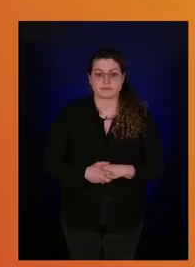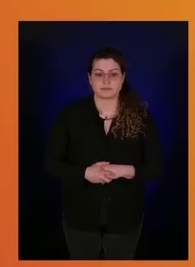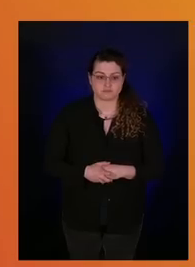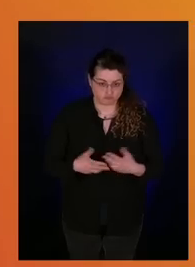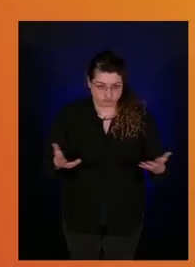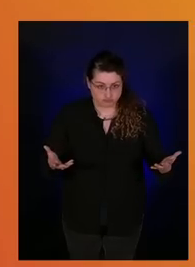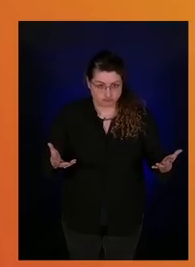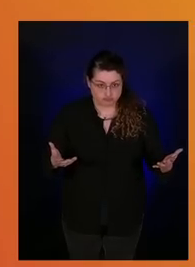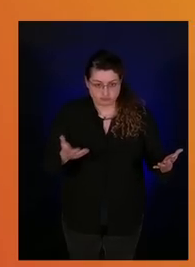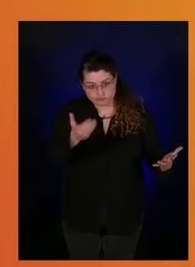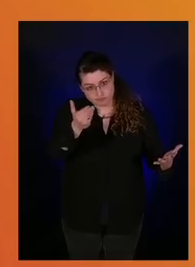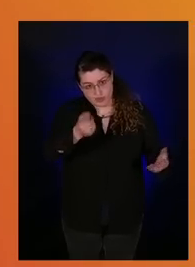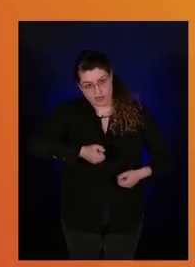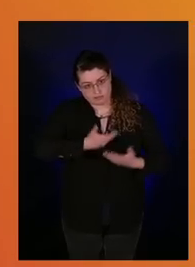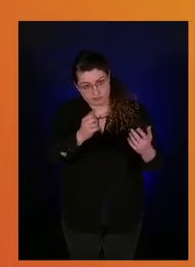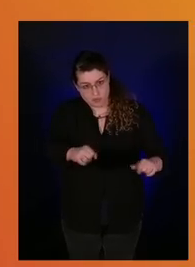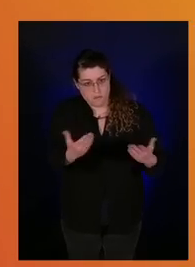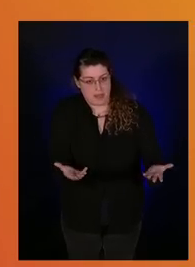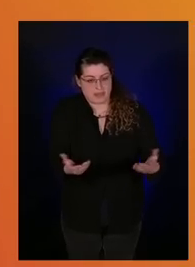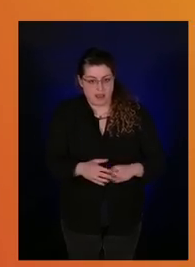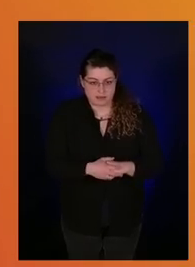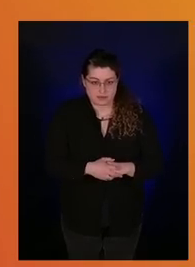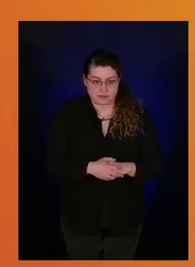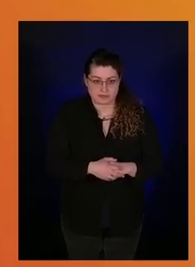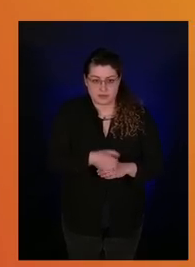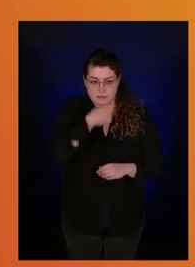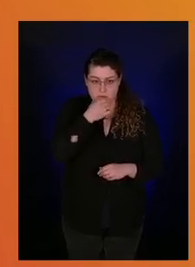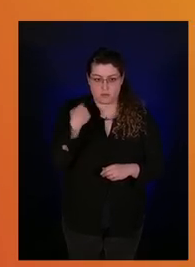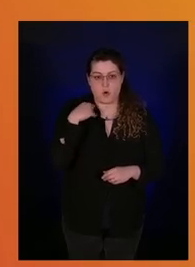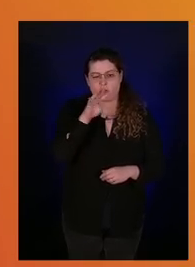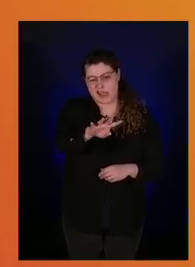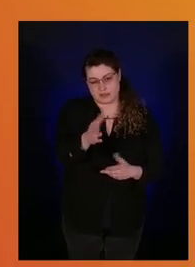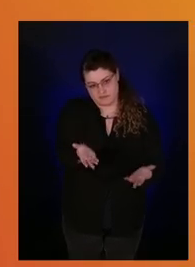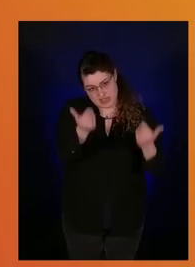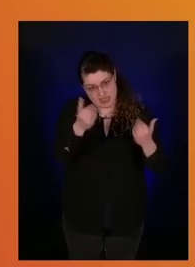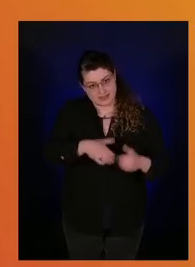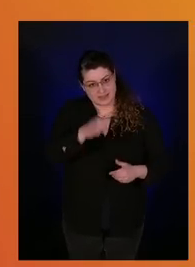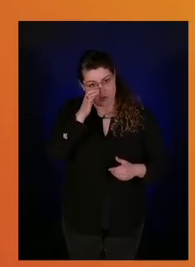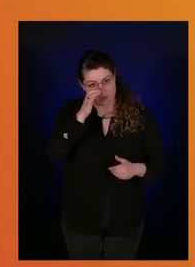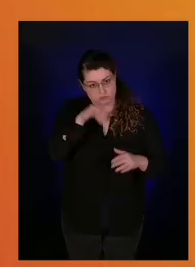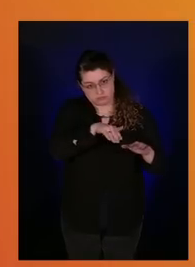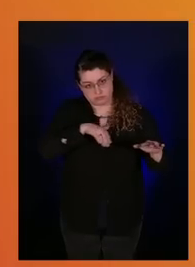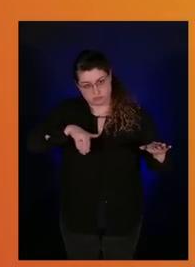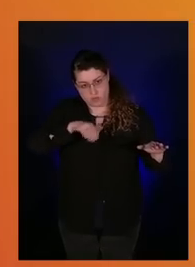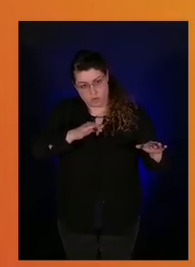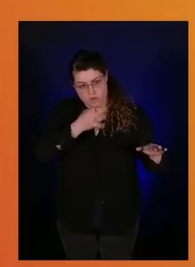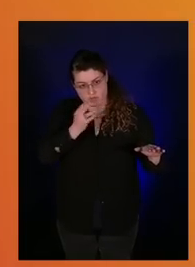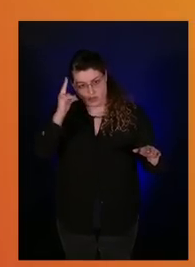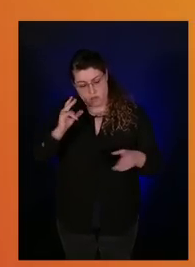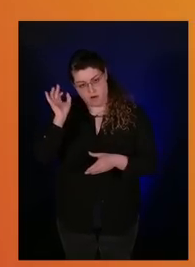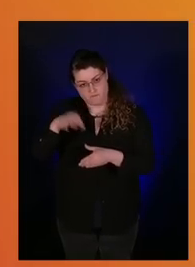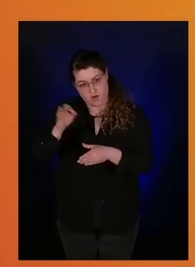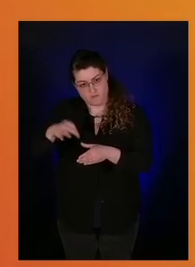Allez, dis-nous ce que tu as à nous dire. Vas-y, au micro numéro 4, dis-nous ce que tu as à nous dire. Et puis en même temps, on va commencer à voter.